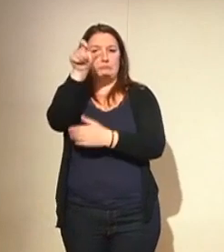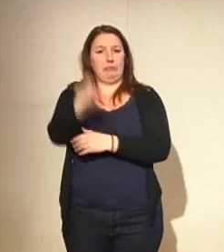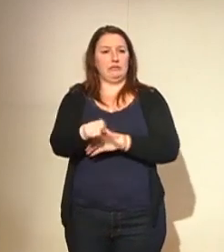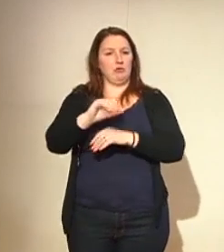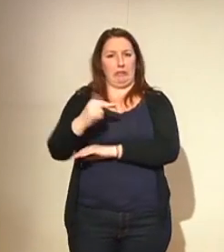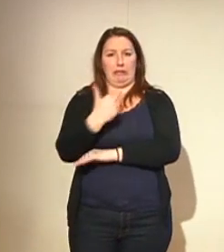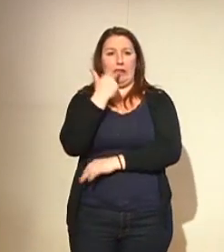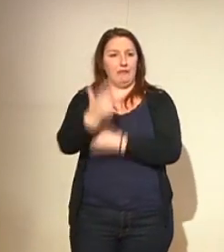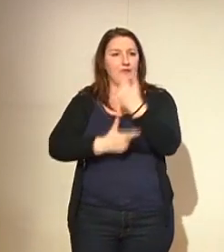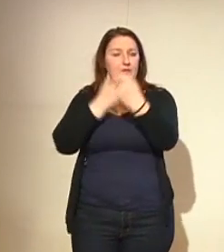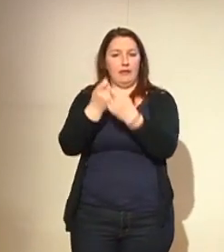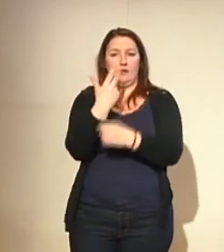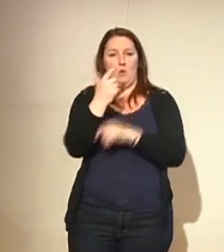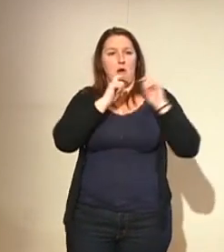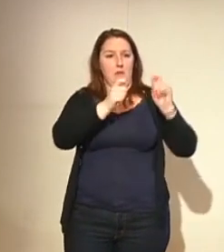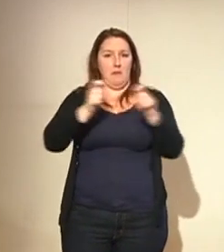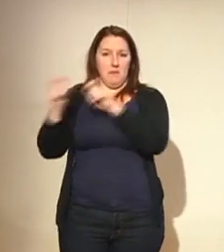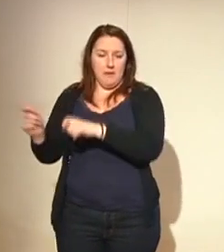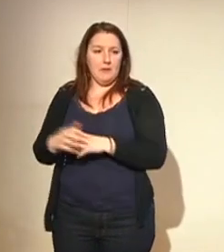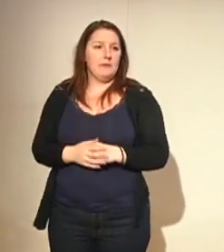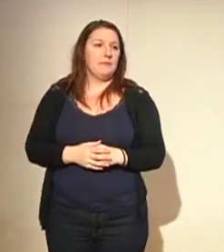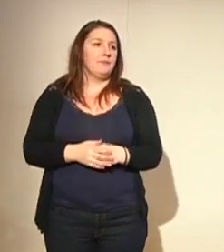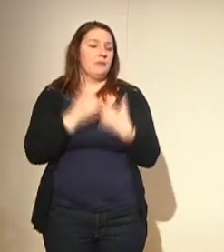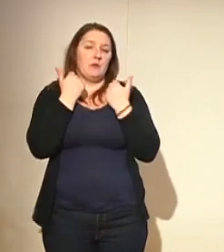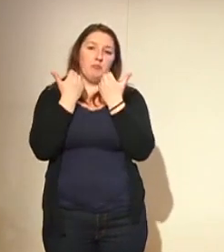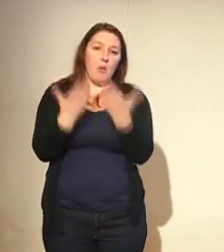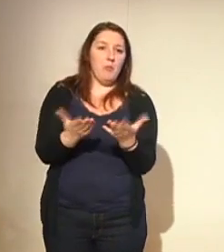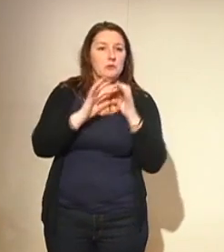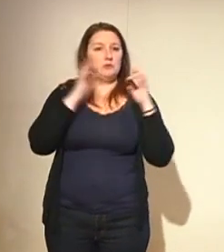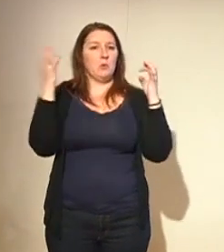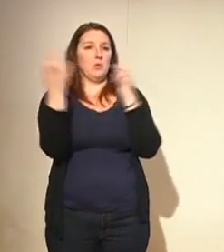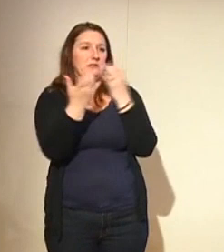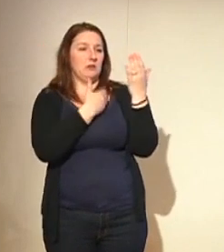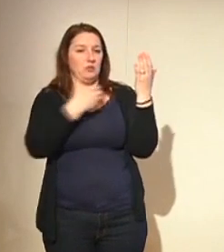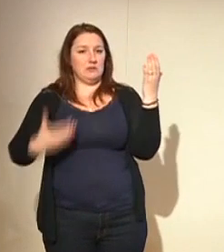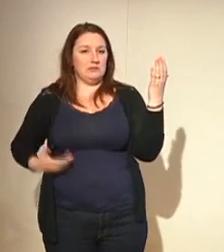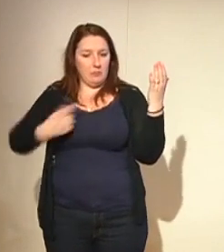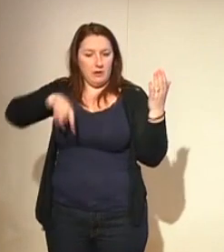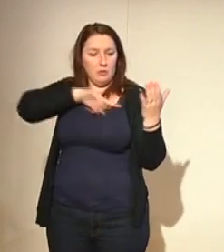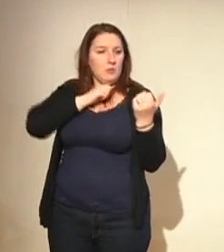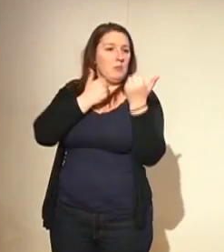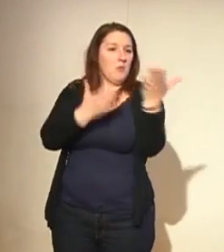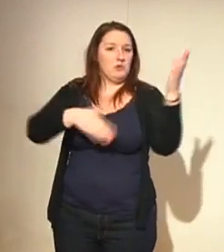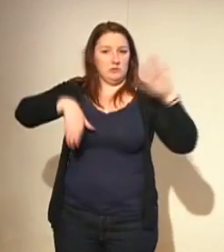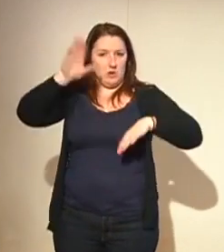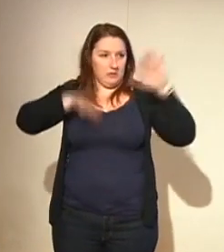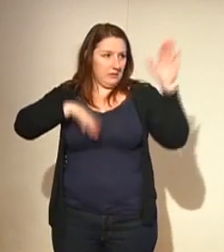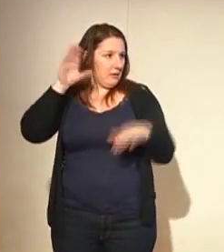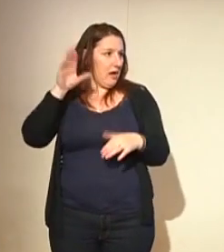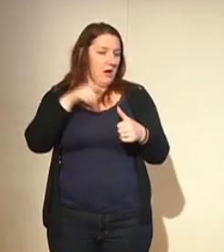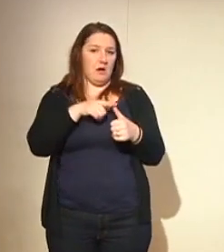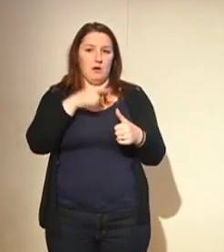qualifiées donc pour lesquels nous proposons au conseil municipal des candidature de